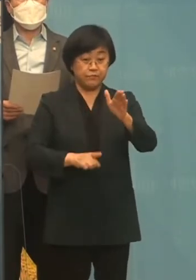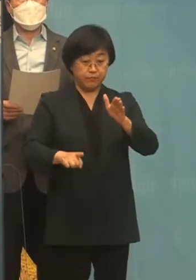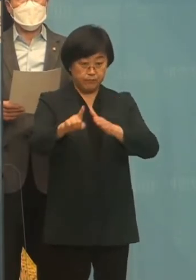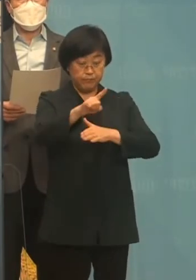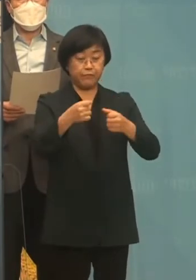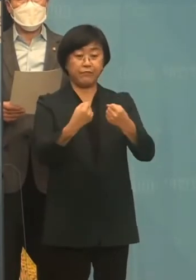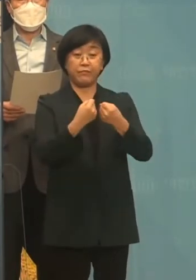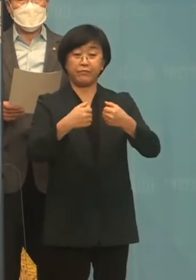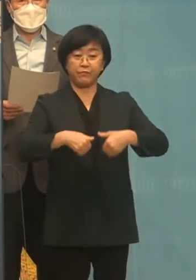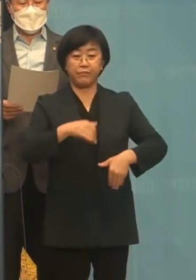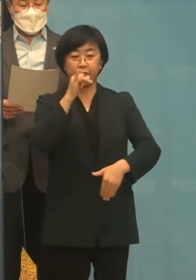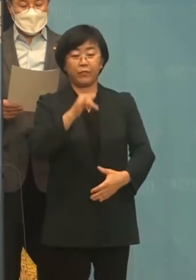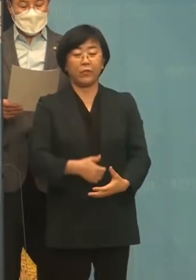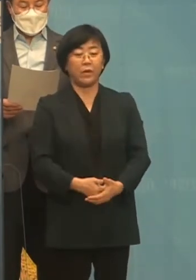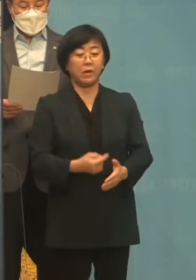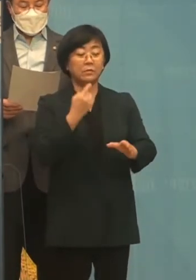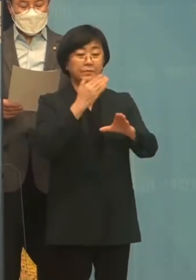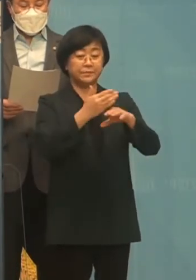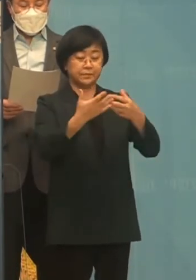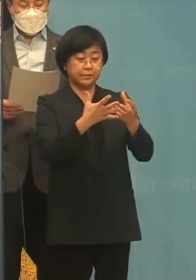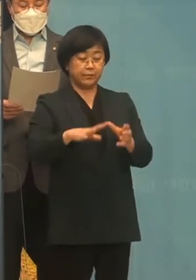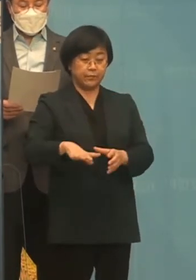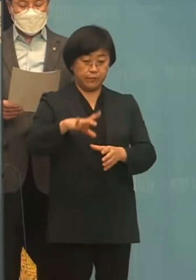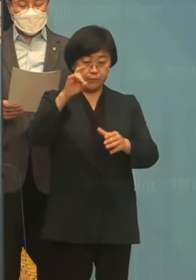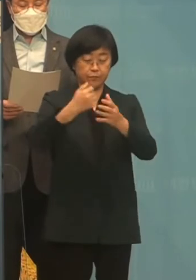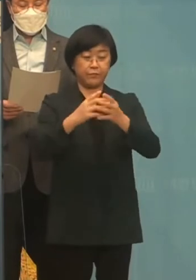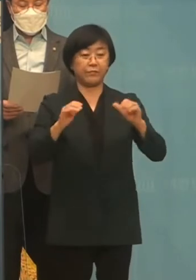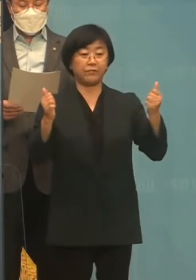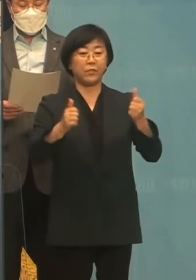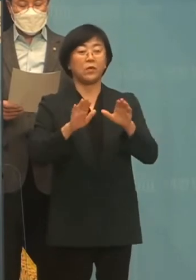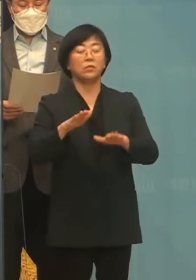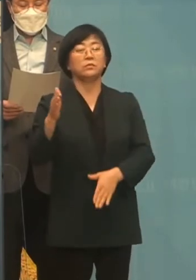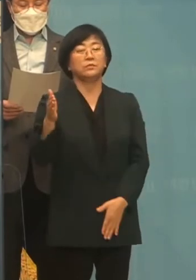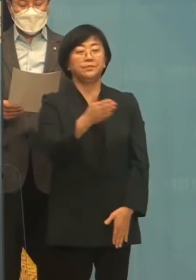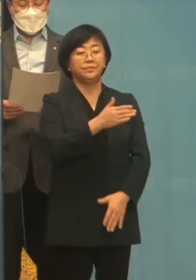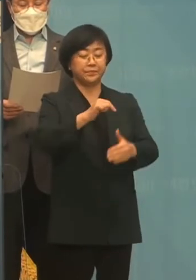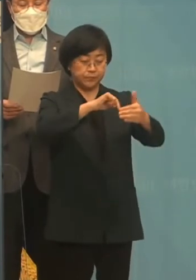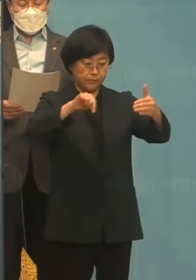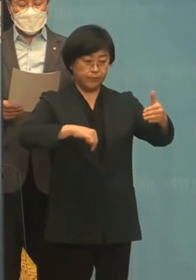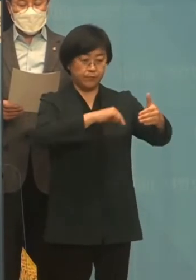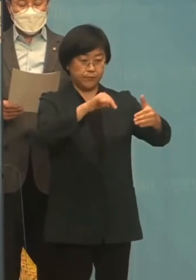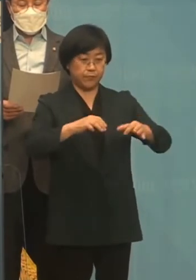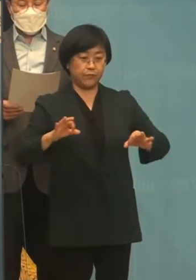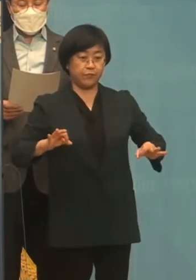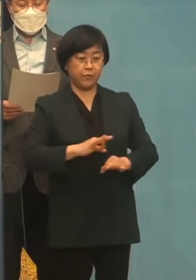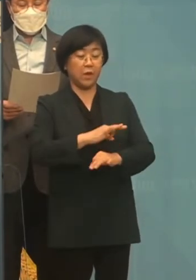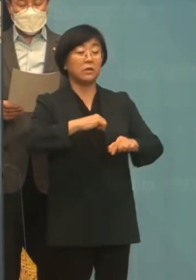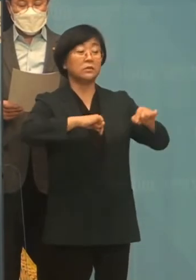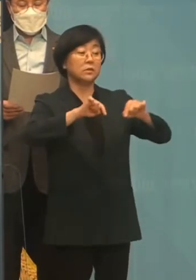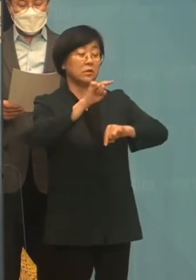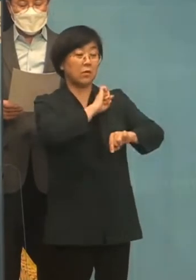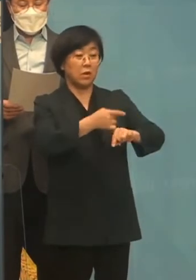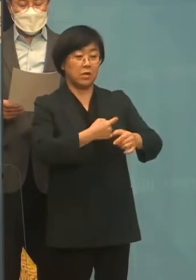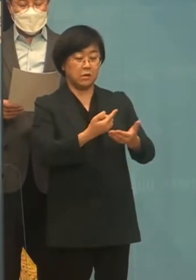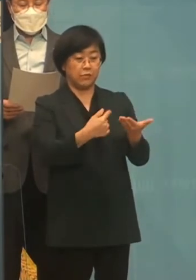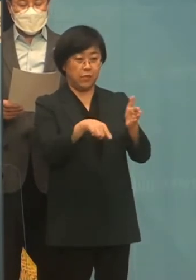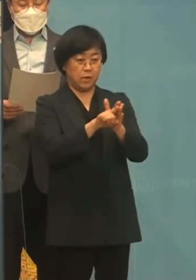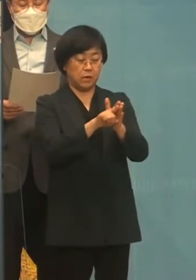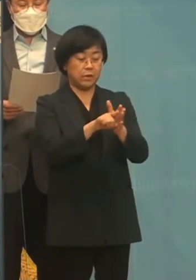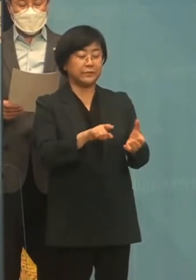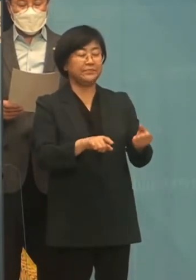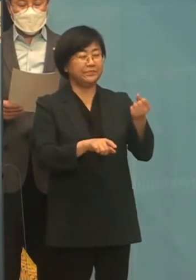합니다. 민주당 초선 의원들인 우리들은 오늘부터 당내 부조리, 정치 기득권 해체를 위해